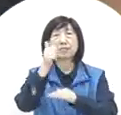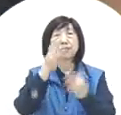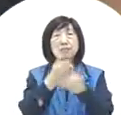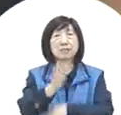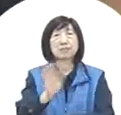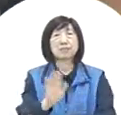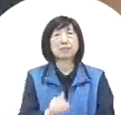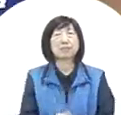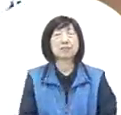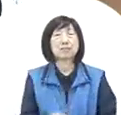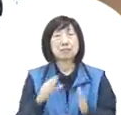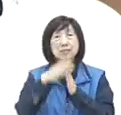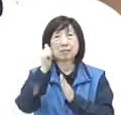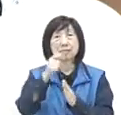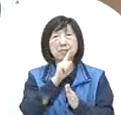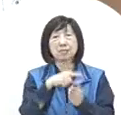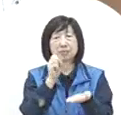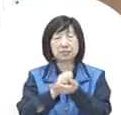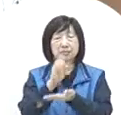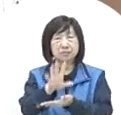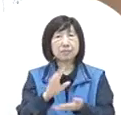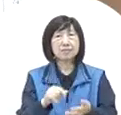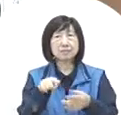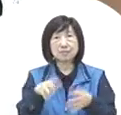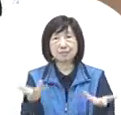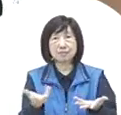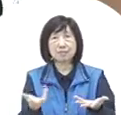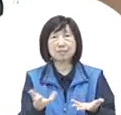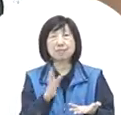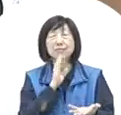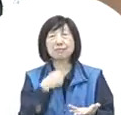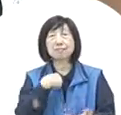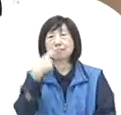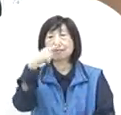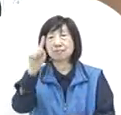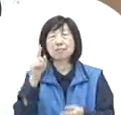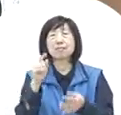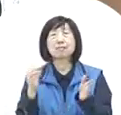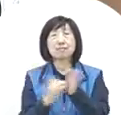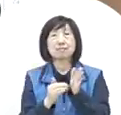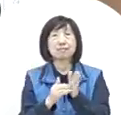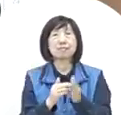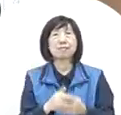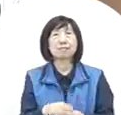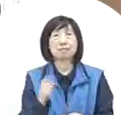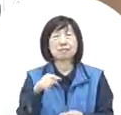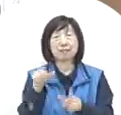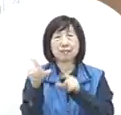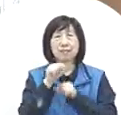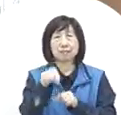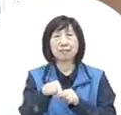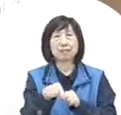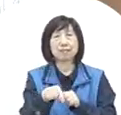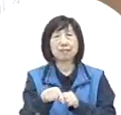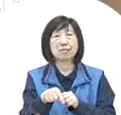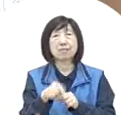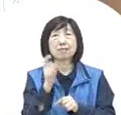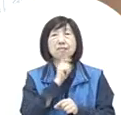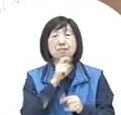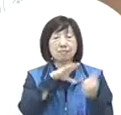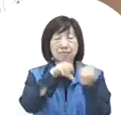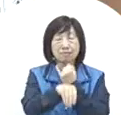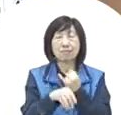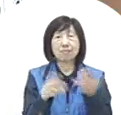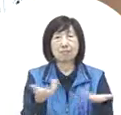讲。 那个跟议员报告一下，这个案子、受理之后，那个就依照这个性侵害的一个处理程